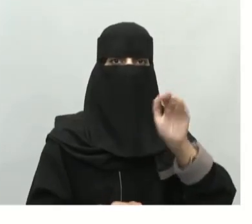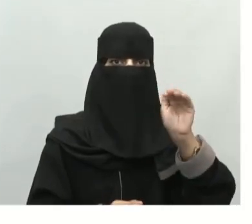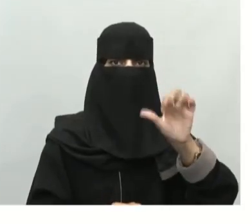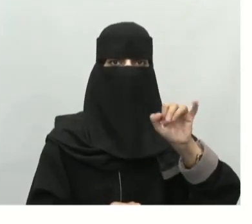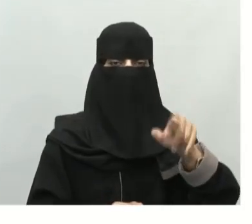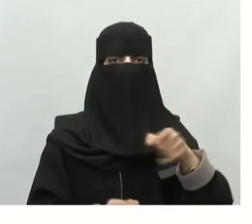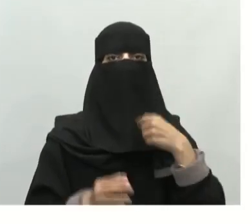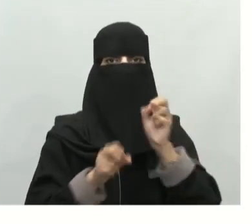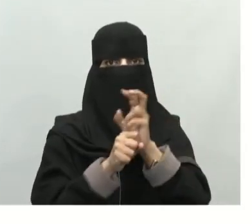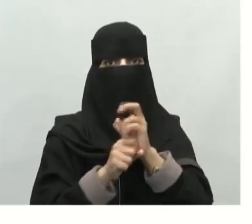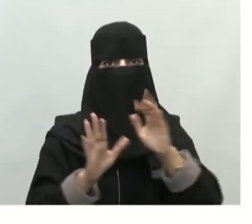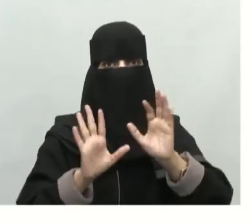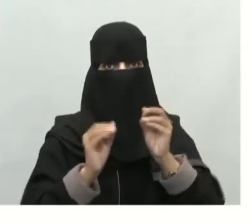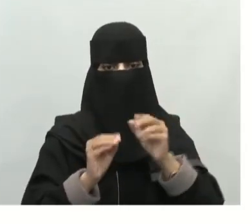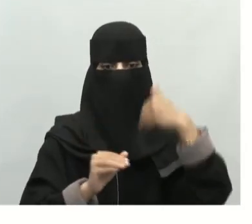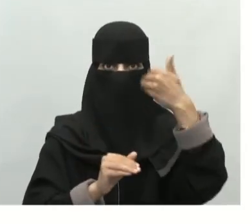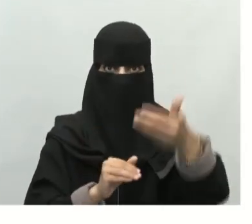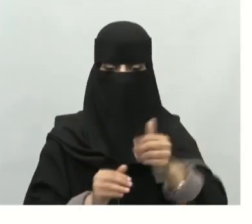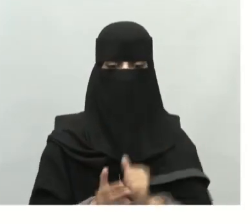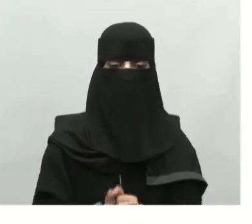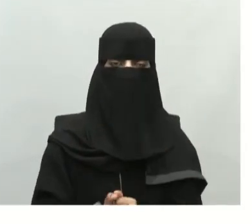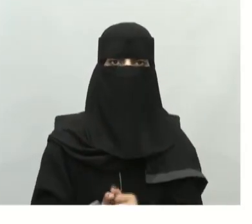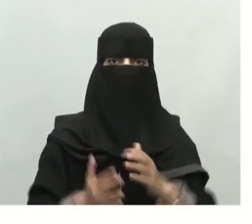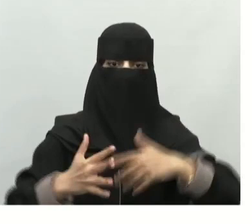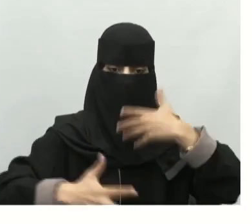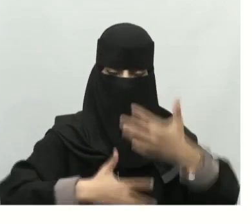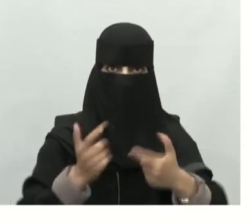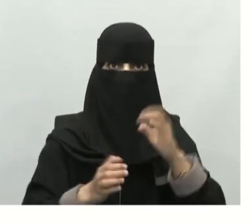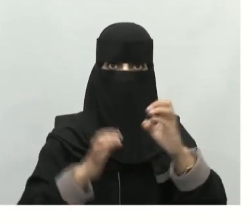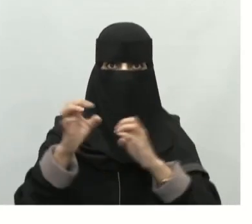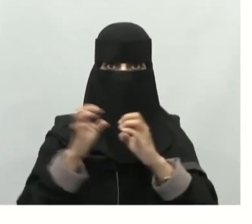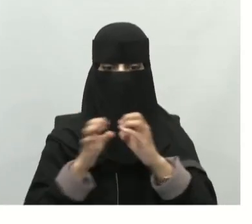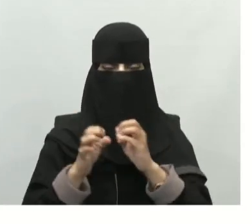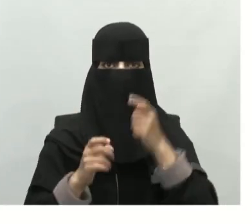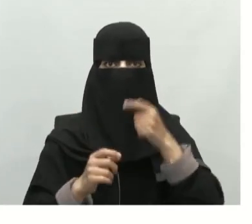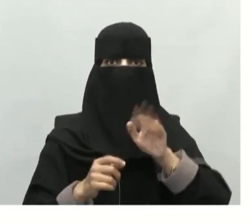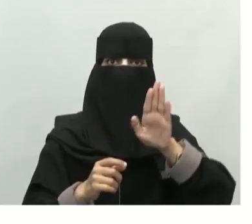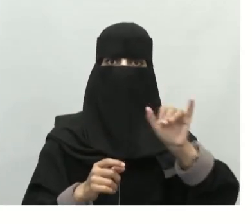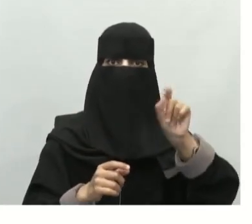القادم نحاول ان نكمل الاجابه على كيف تختلف